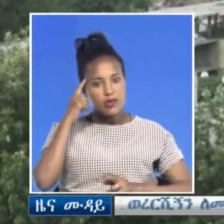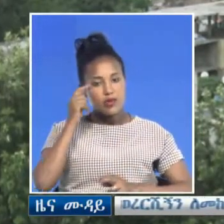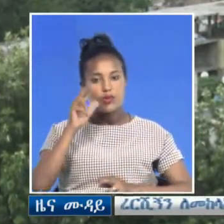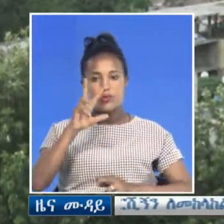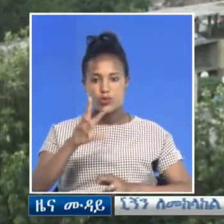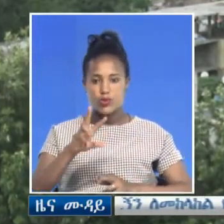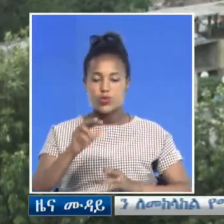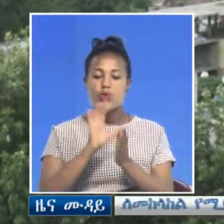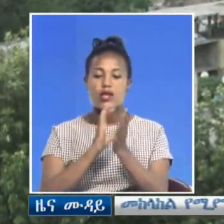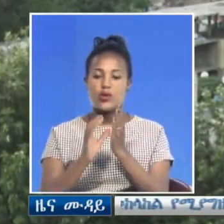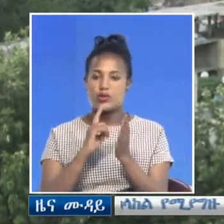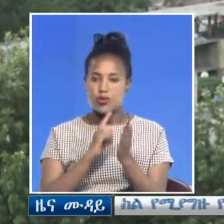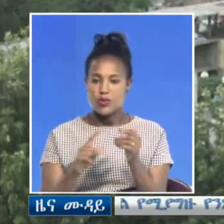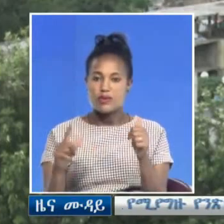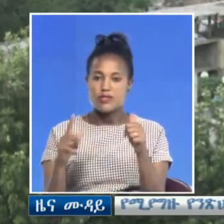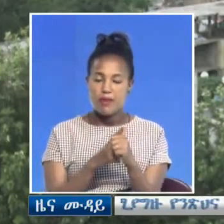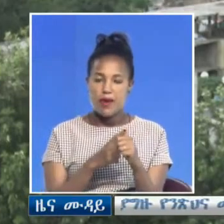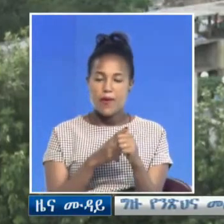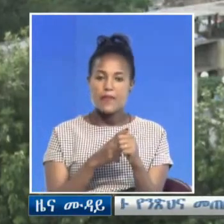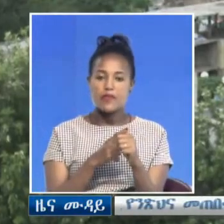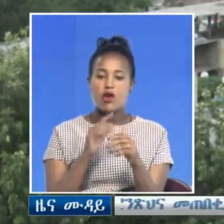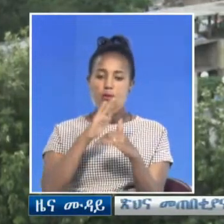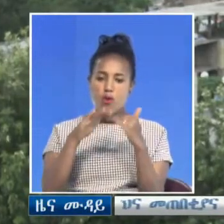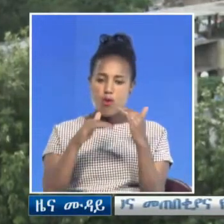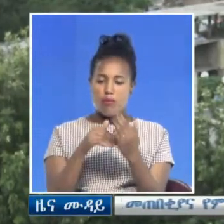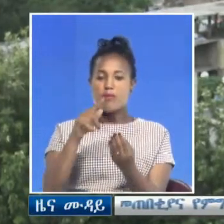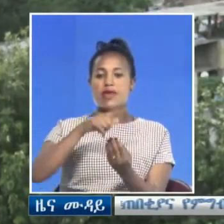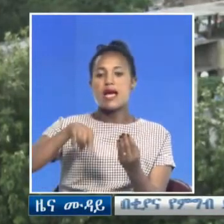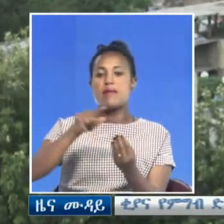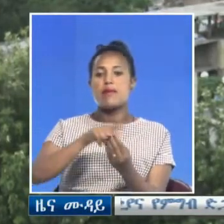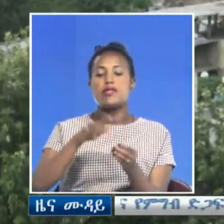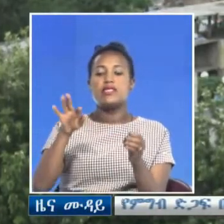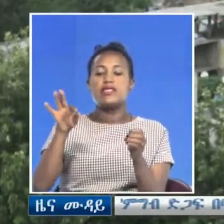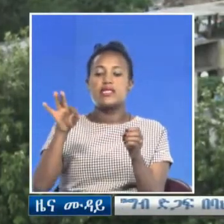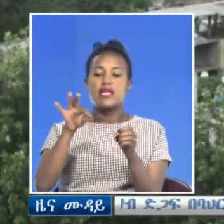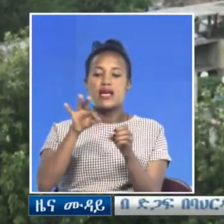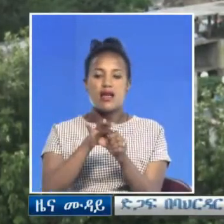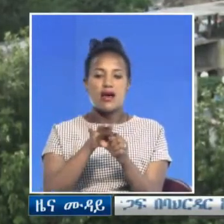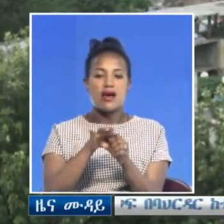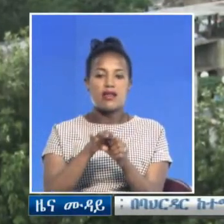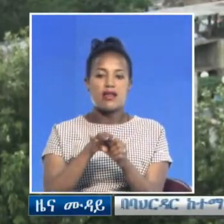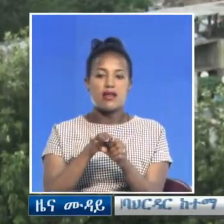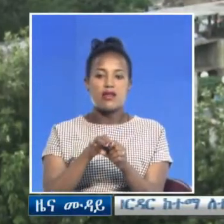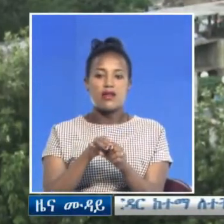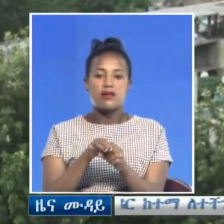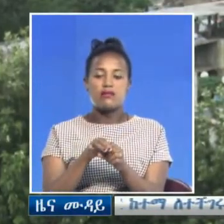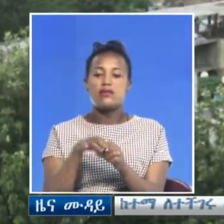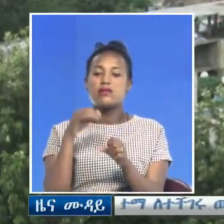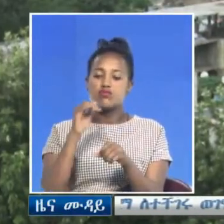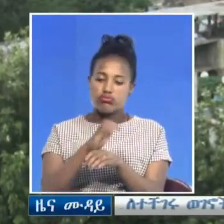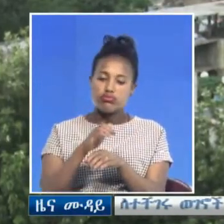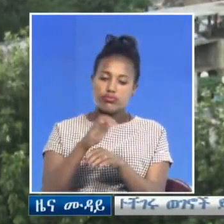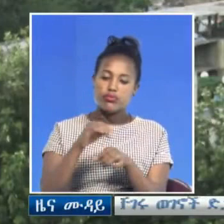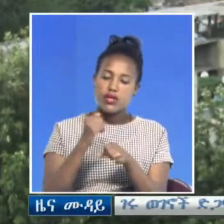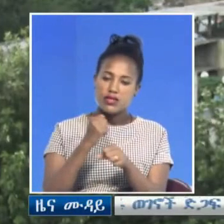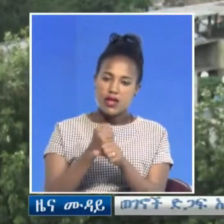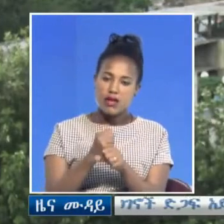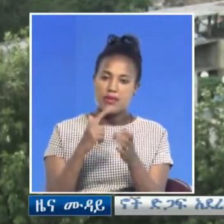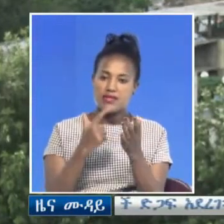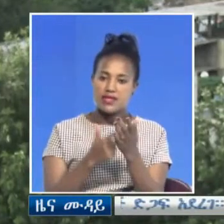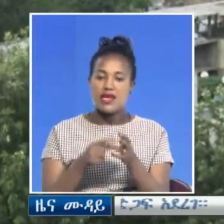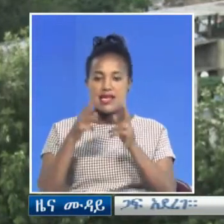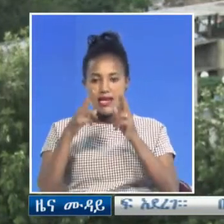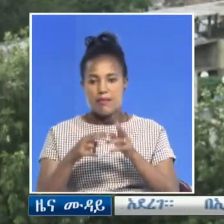ነው። የመጀመሪያው በሁሉም በየአካባቢው የችግኝ ተከላና የኩትኳቶ ስራ ይሰራል። በዚህ አግባብ